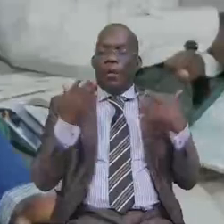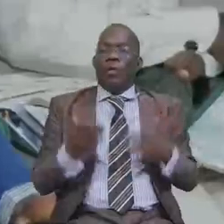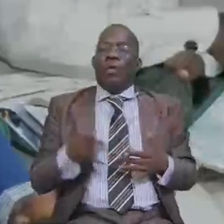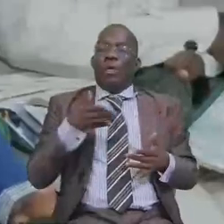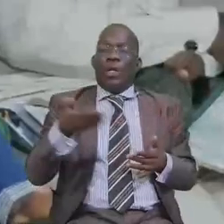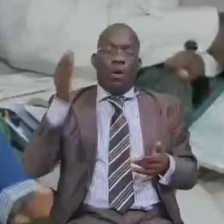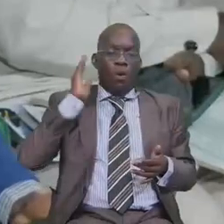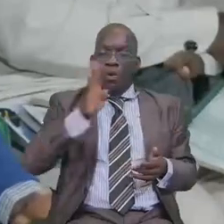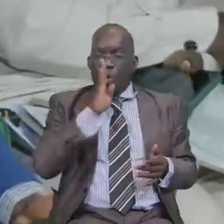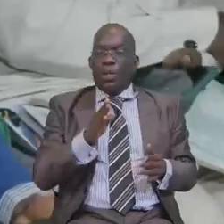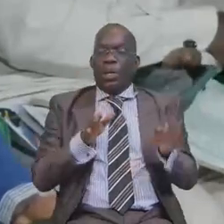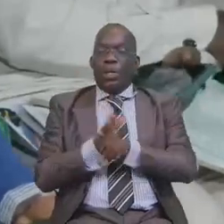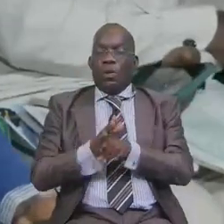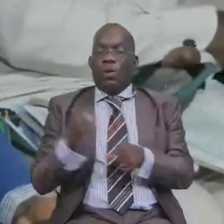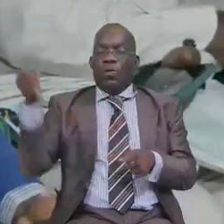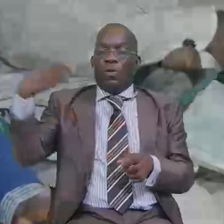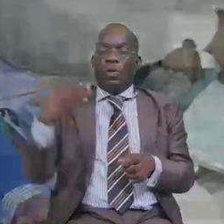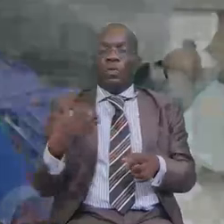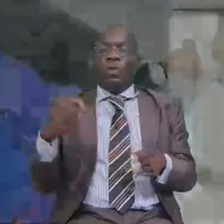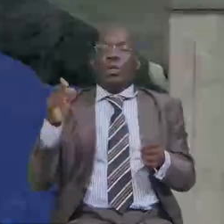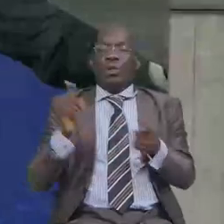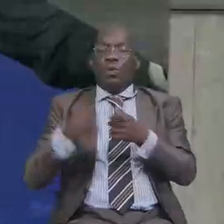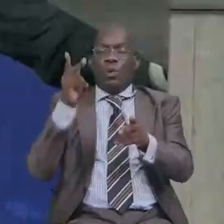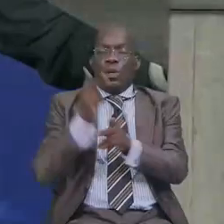jour. Ainsi, nous serons